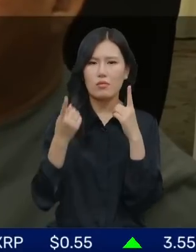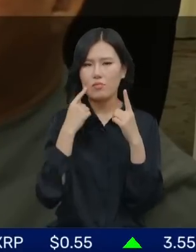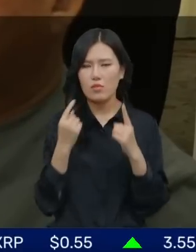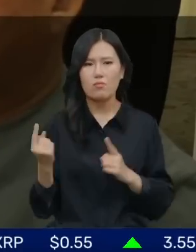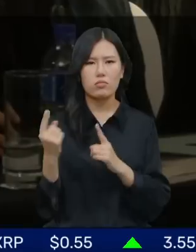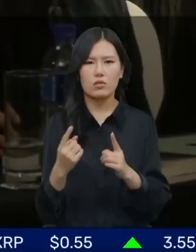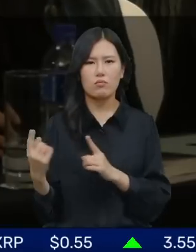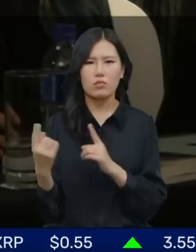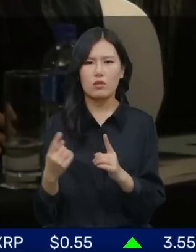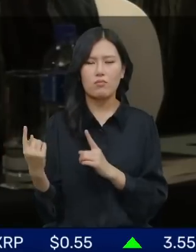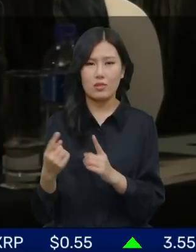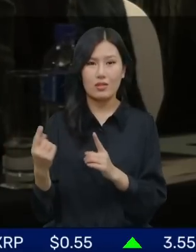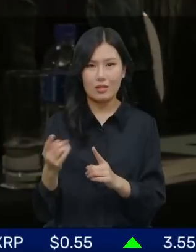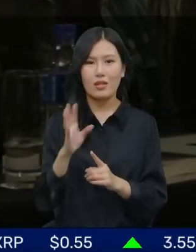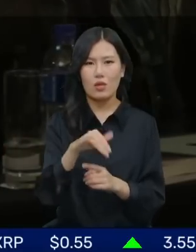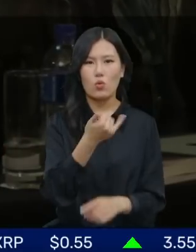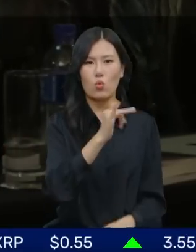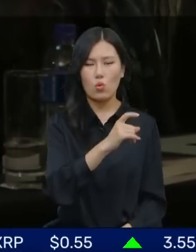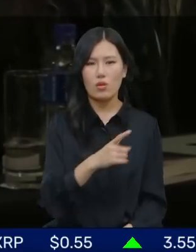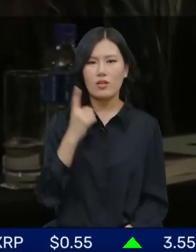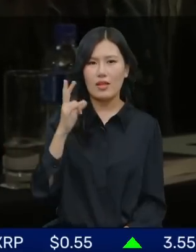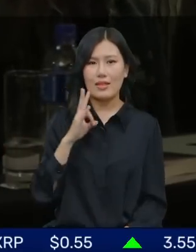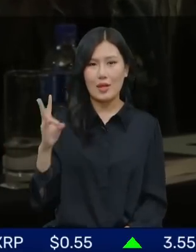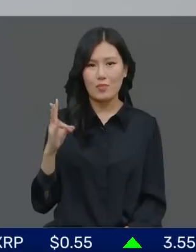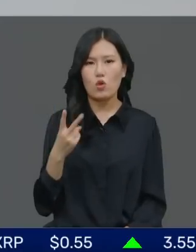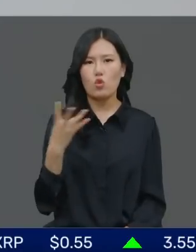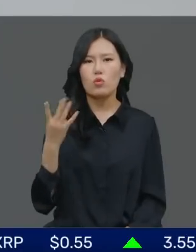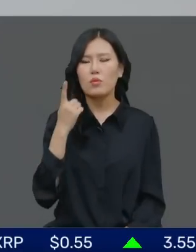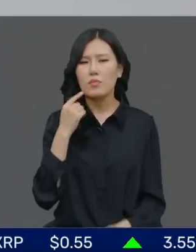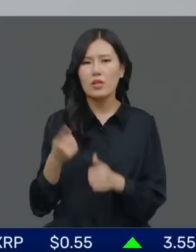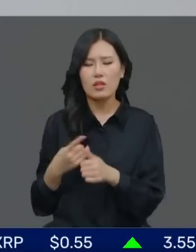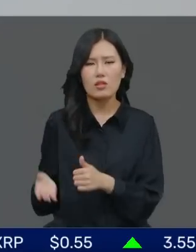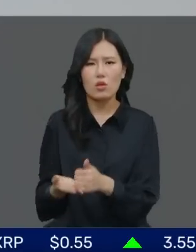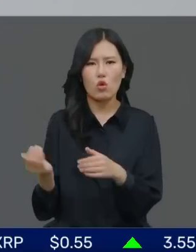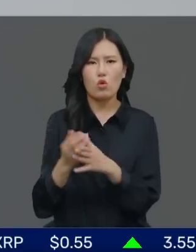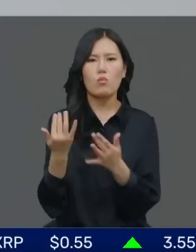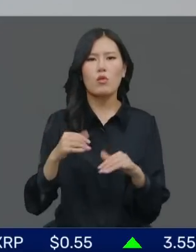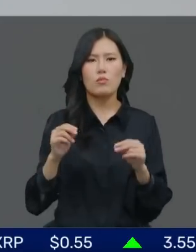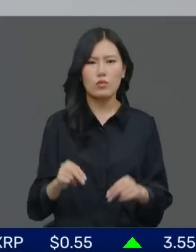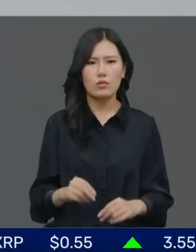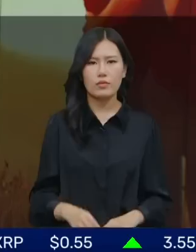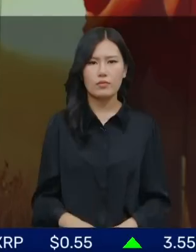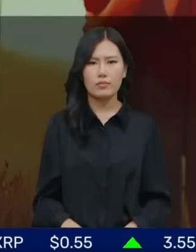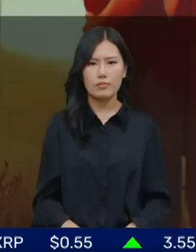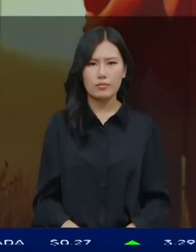сөүлжүүлснээр улсын хурлд жагсаалтаар нэг намаас 24 эмэгтэй нэр дэвшигч орж ирэх бололцоо бүрдэнэ гэлээ.